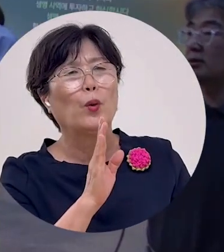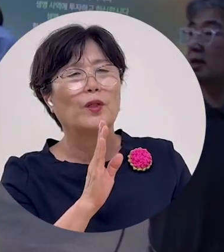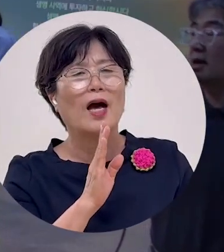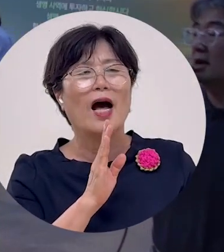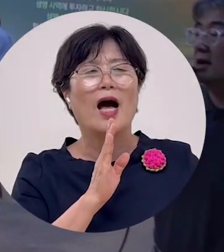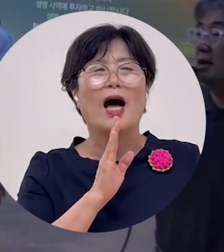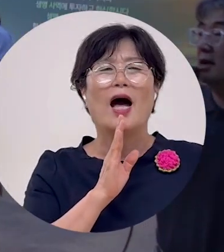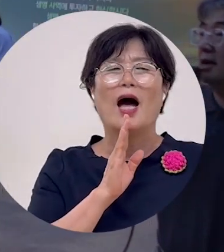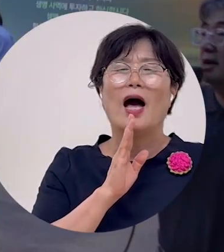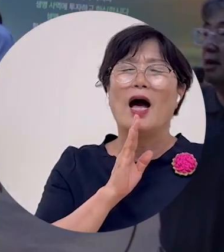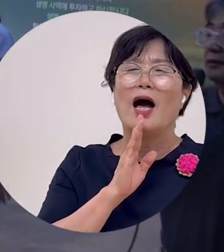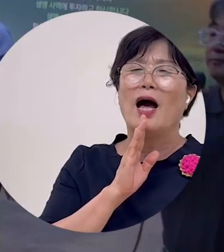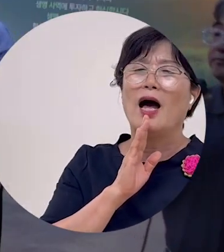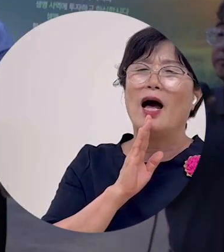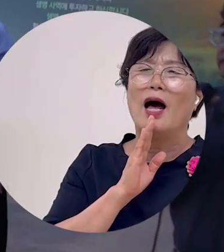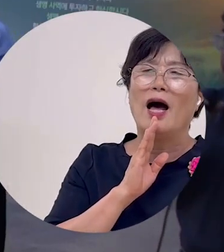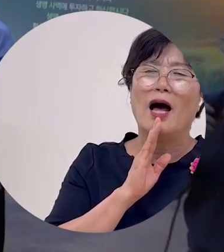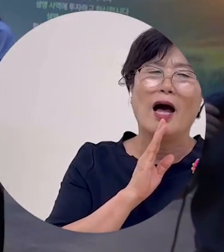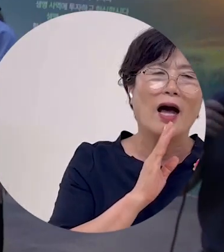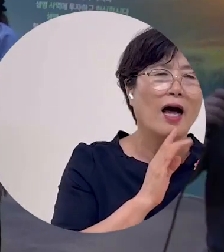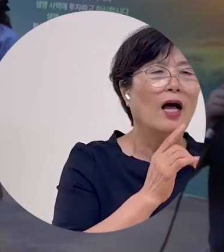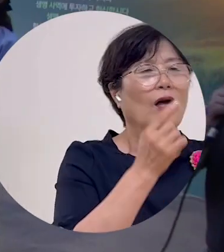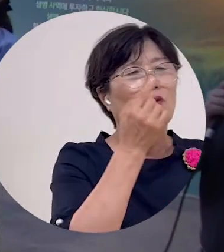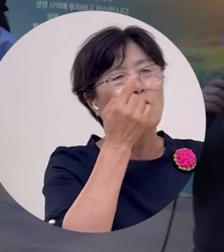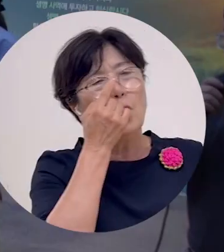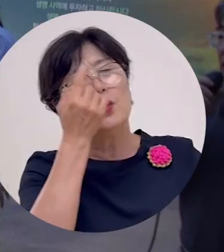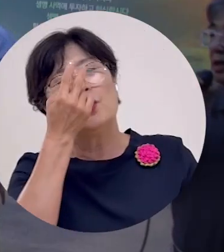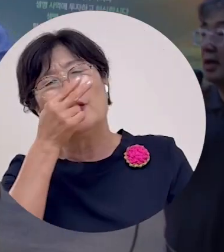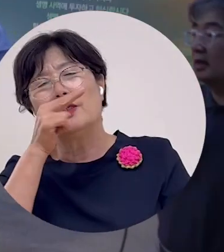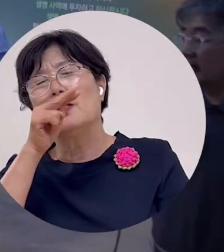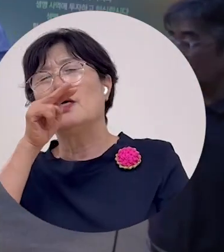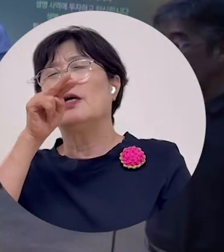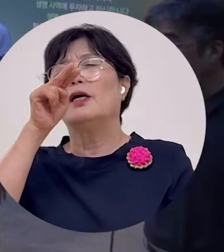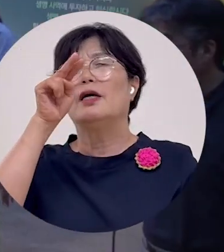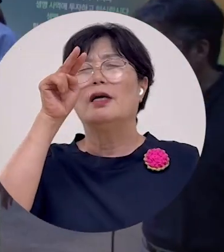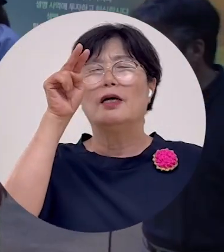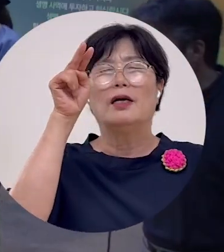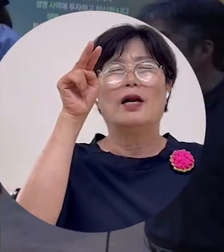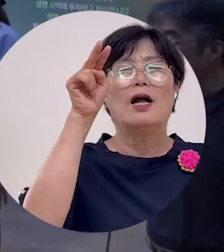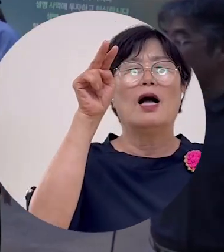여호와께로 눈을 들어 산을 보아라. 눈을